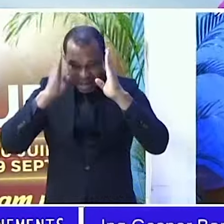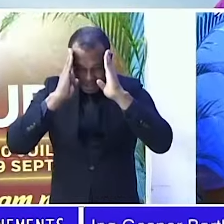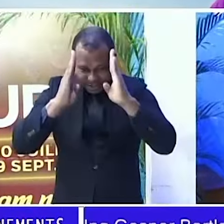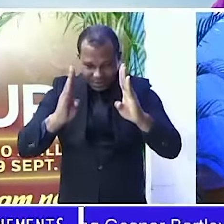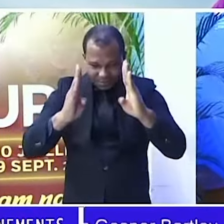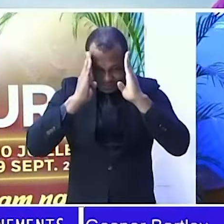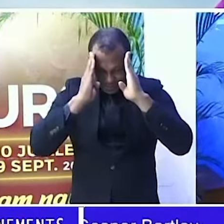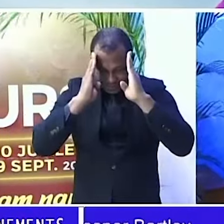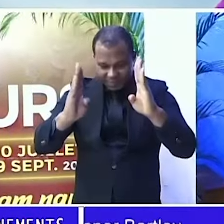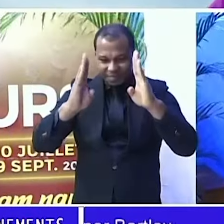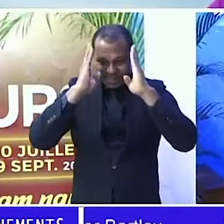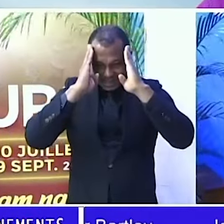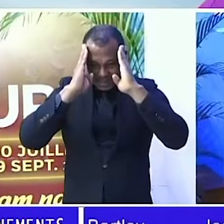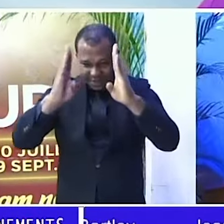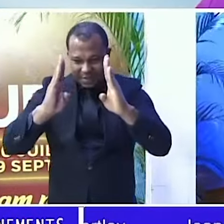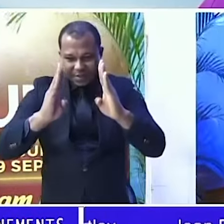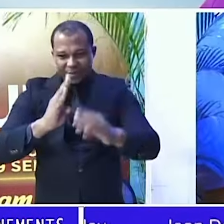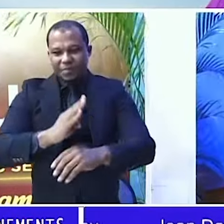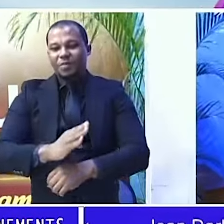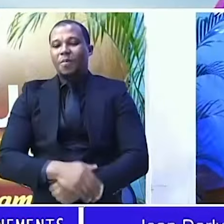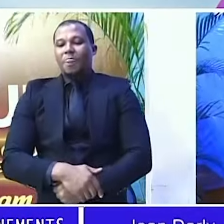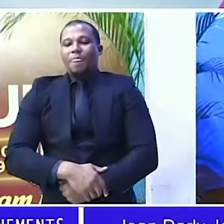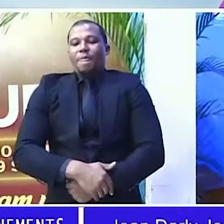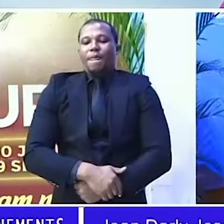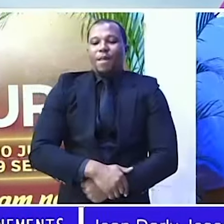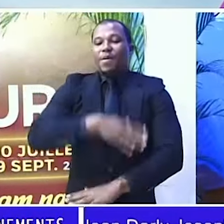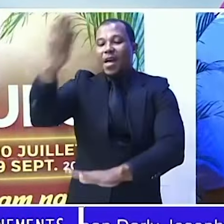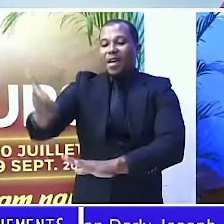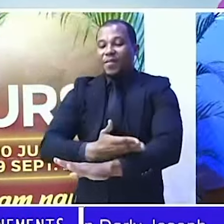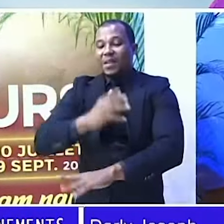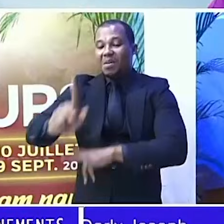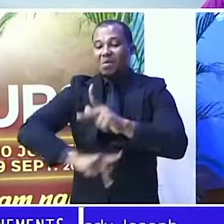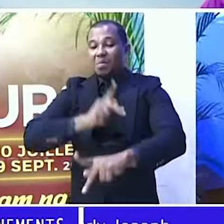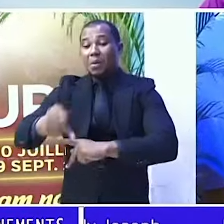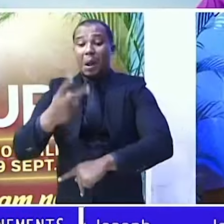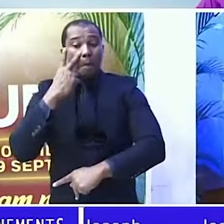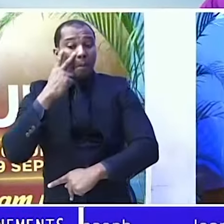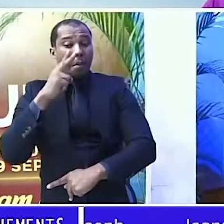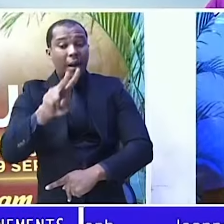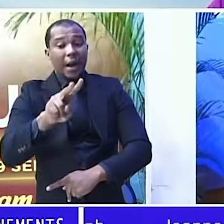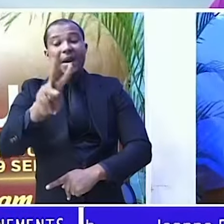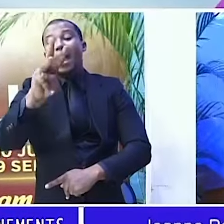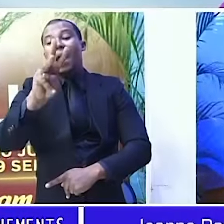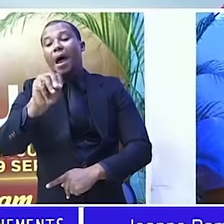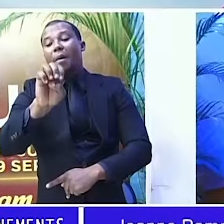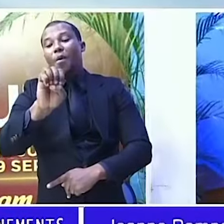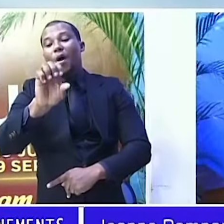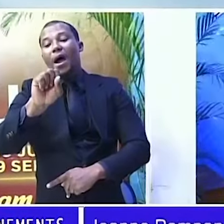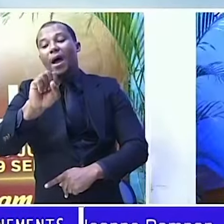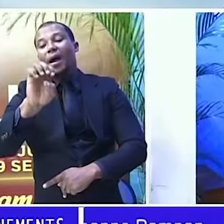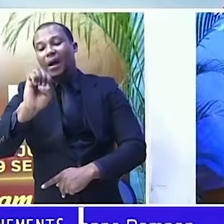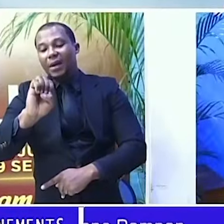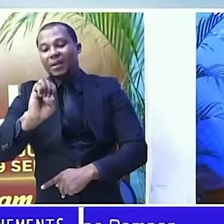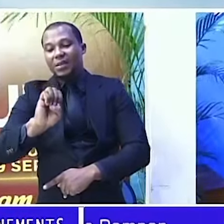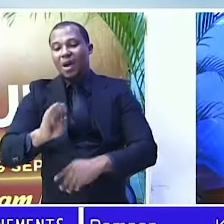prends tête non. Et même invité ou même qu'a vivre la messe là sous quoi ou ajoute ton quantité bagaille